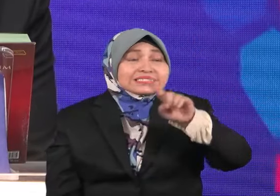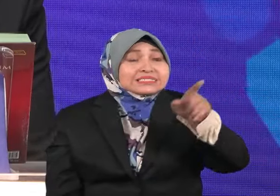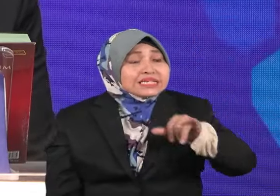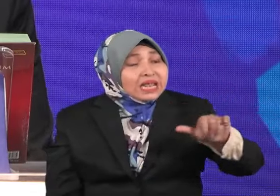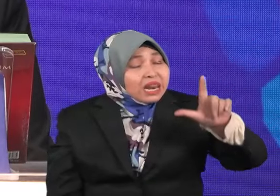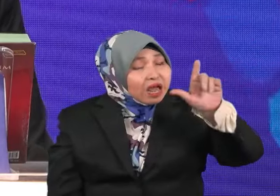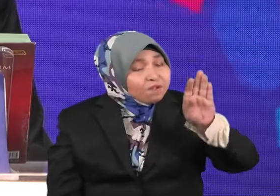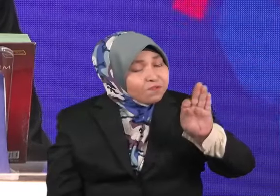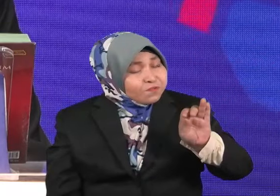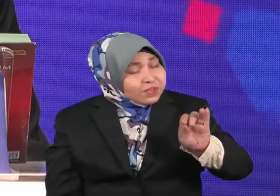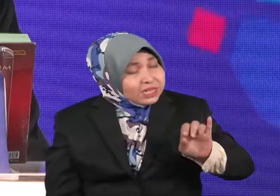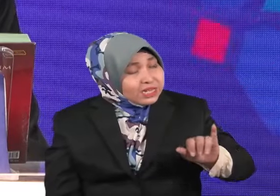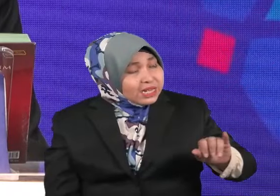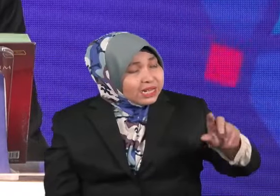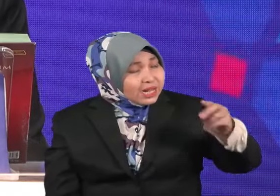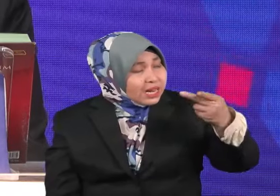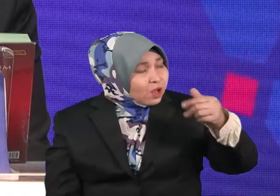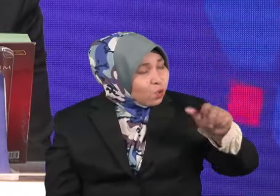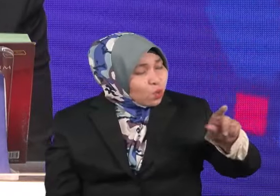unzila fihi